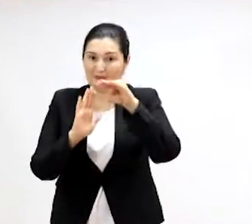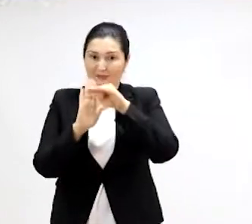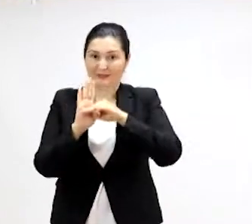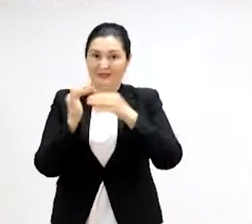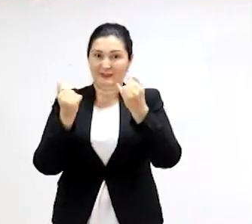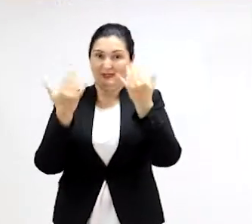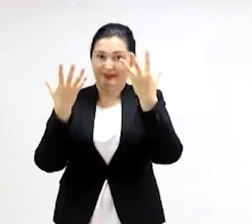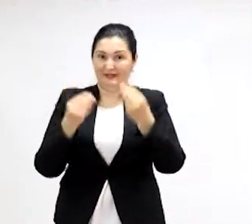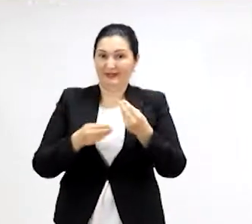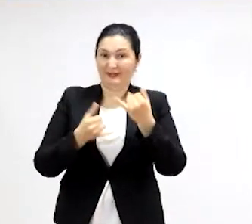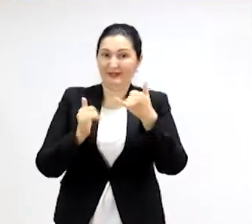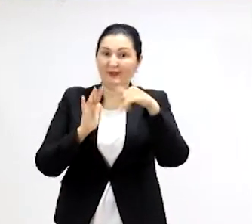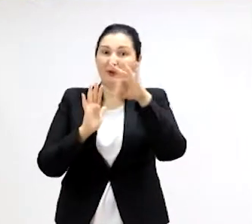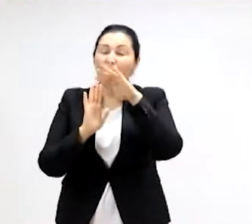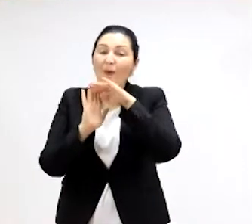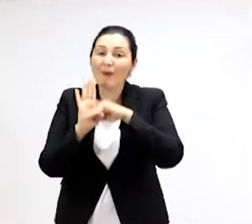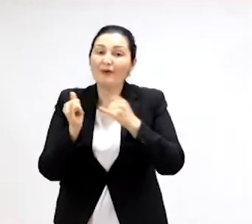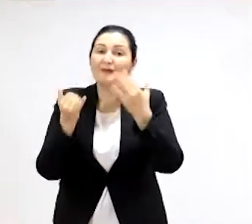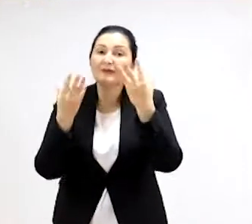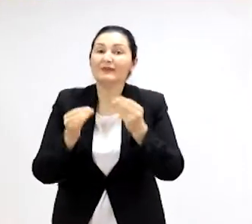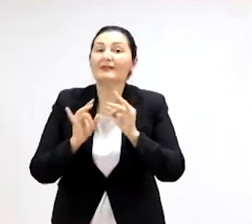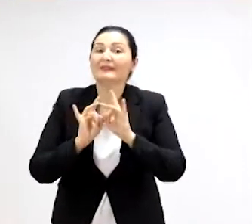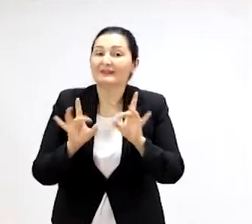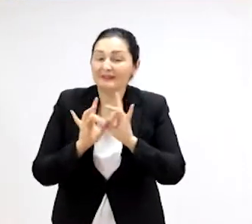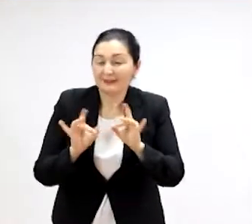рӯз аст. Тестар хонед, муаллима ҷон?